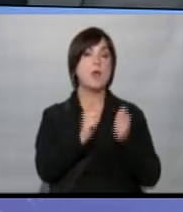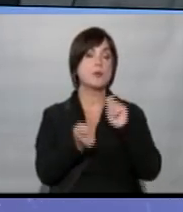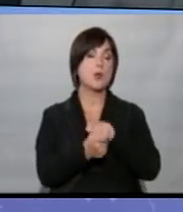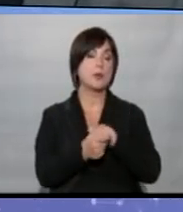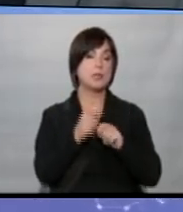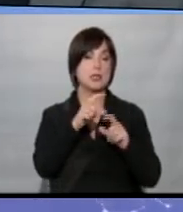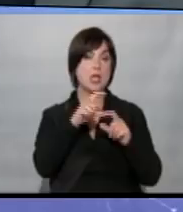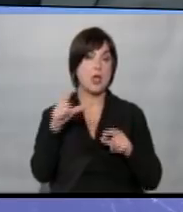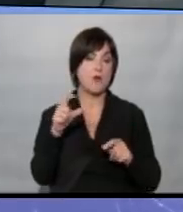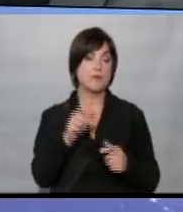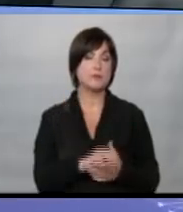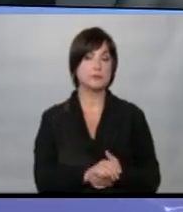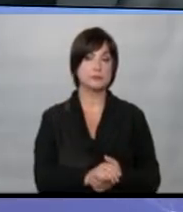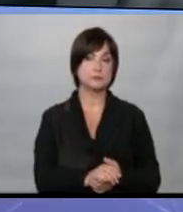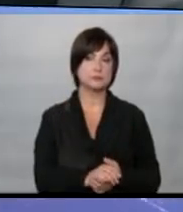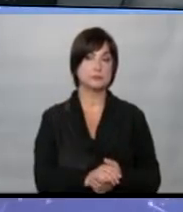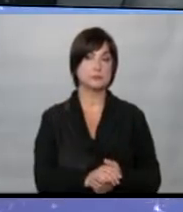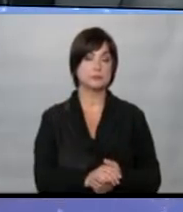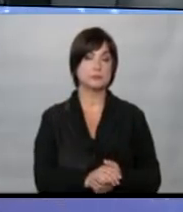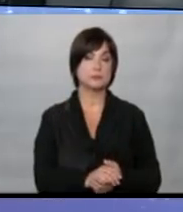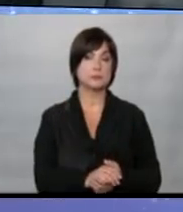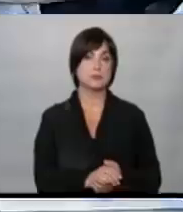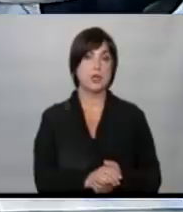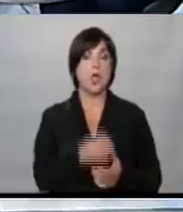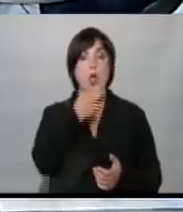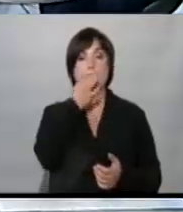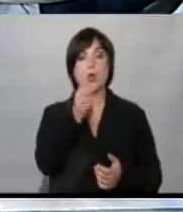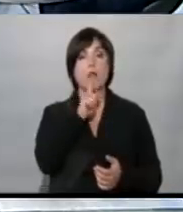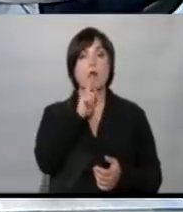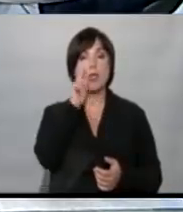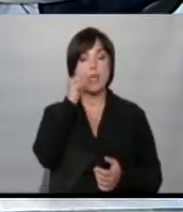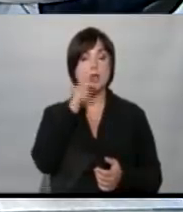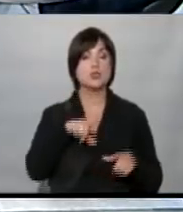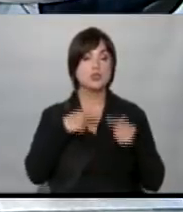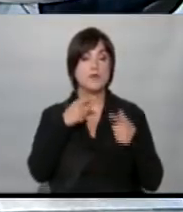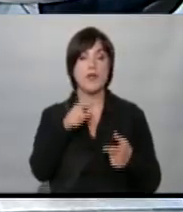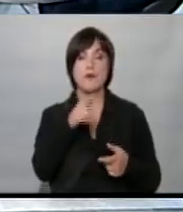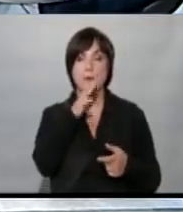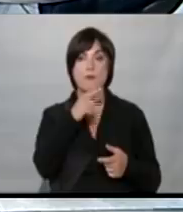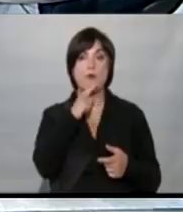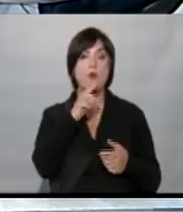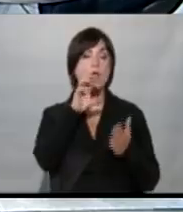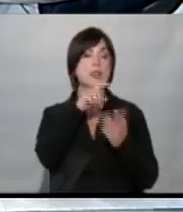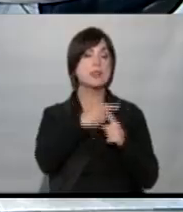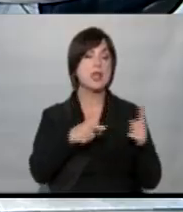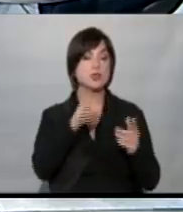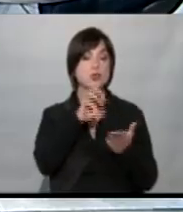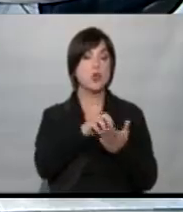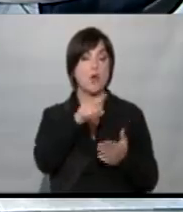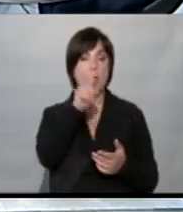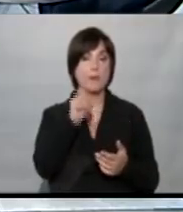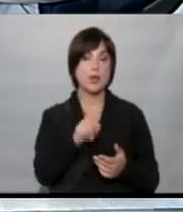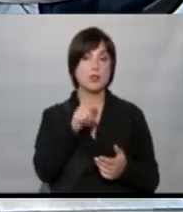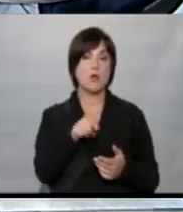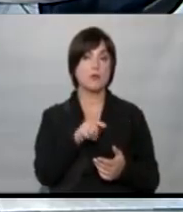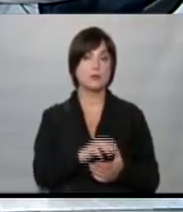на преамбулата. Од прашањето кој народ живее во Република Македонија, во кое поглавје стои такво прашање? Пошто тоа